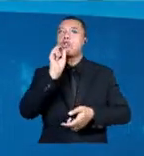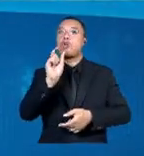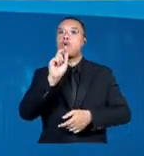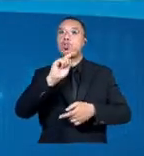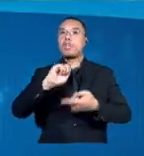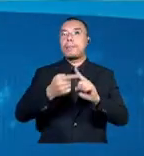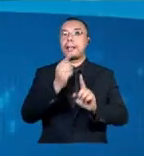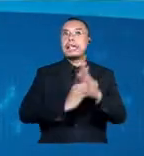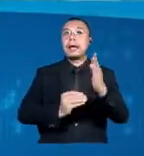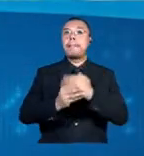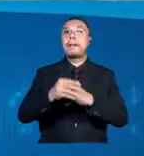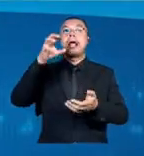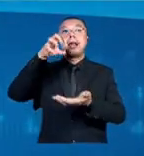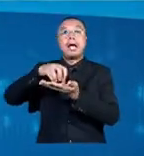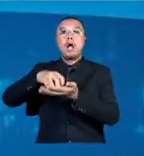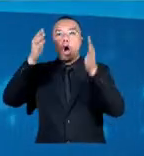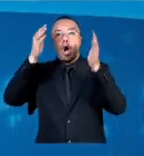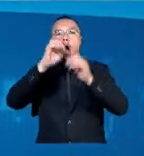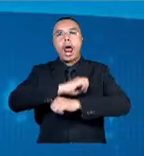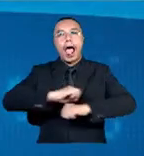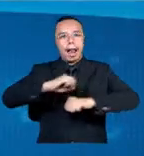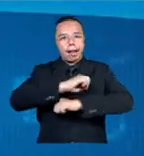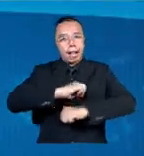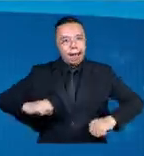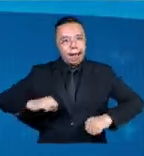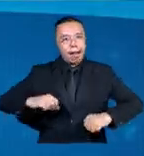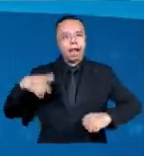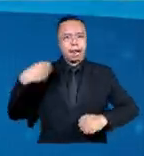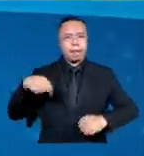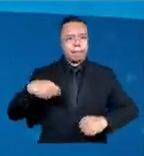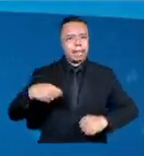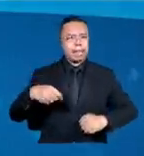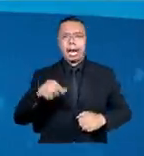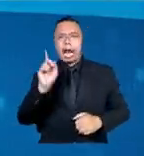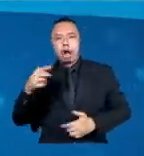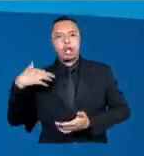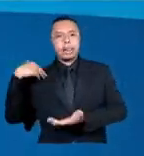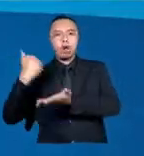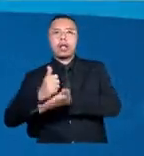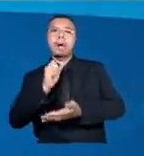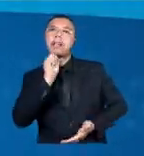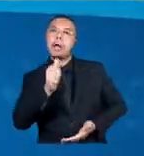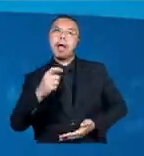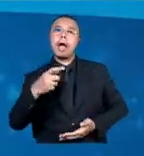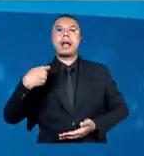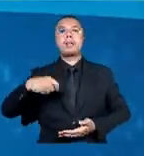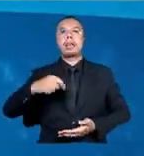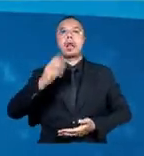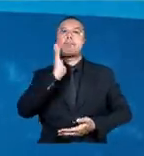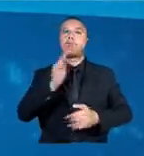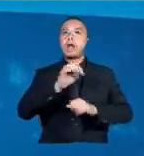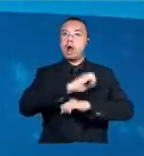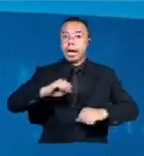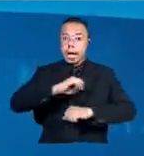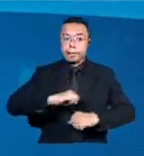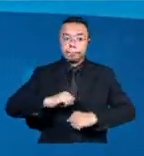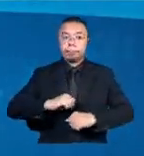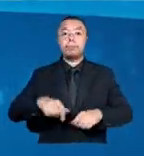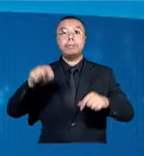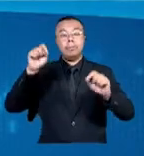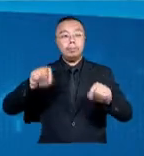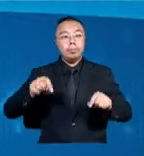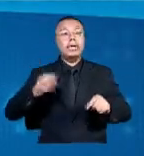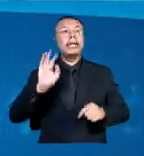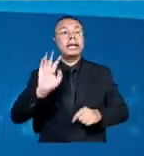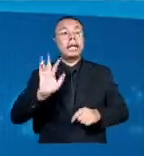disabilitas di bidang olahraga. Kementerian teknis yang bertanggung jawab adalah Kementerian Pemuda dan Olahraga. Hal